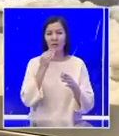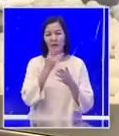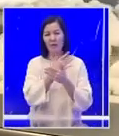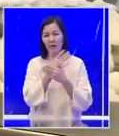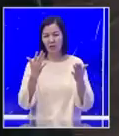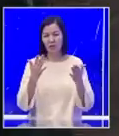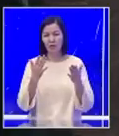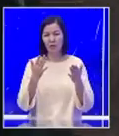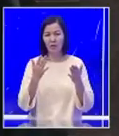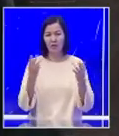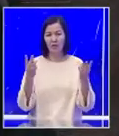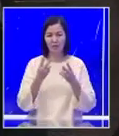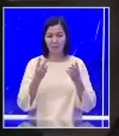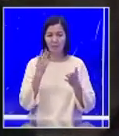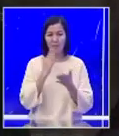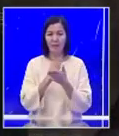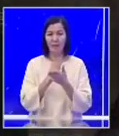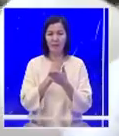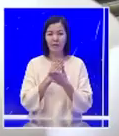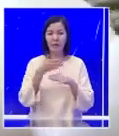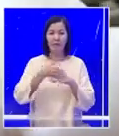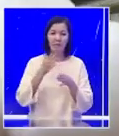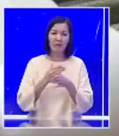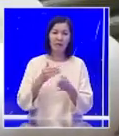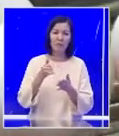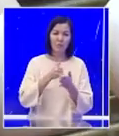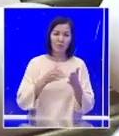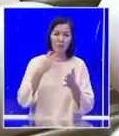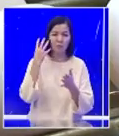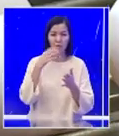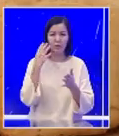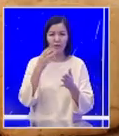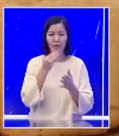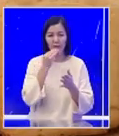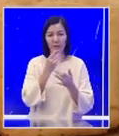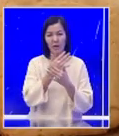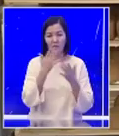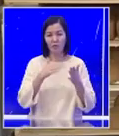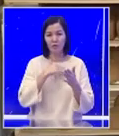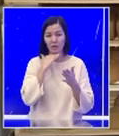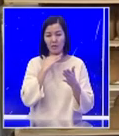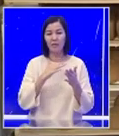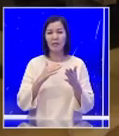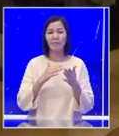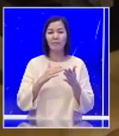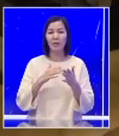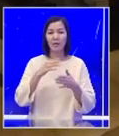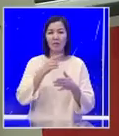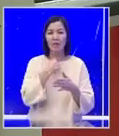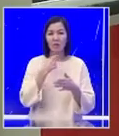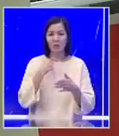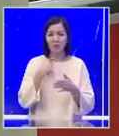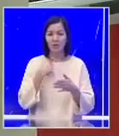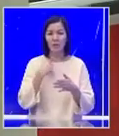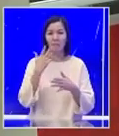қант, түрлі нан өнімдері мен көкөніс, сұйық май сынды азық-түлік қоры жеткілікті. Жалпы облыс орталығында 5 әлеуметтік